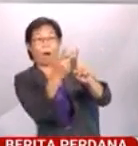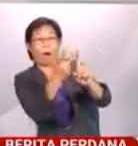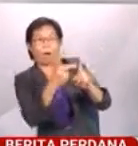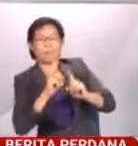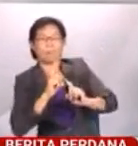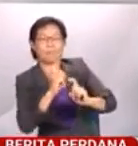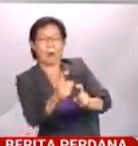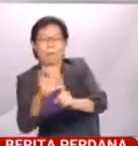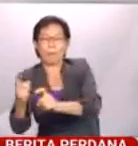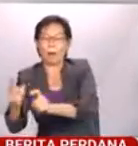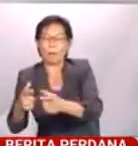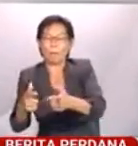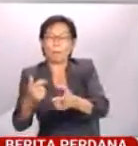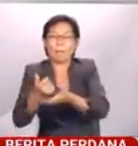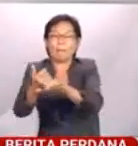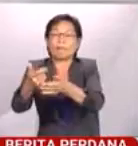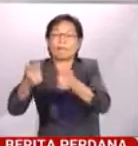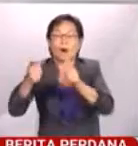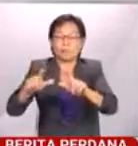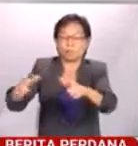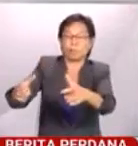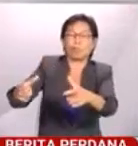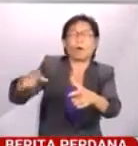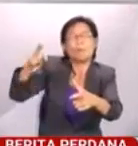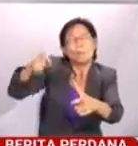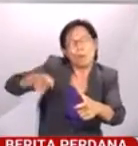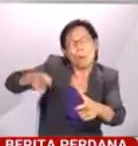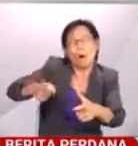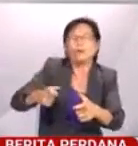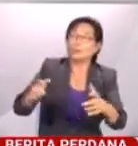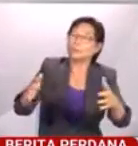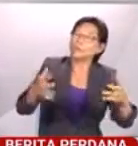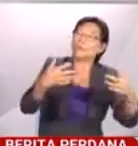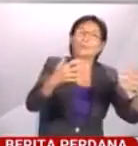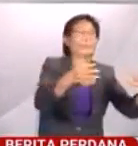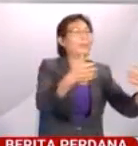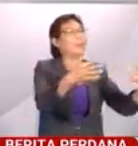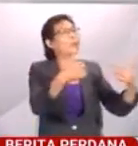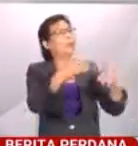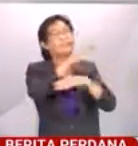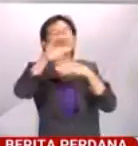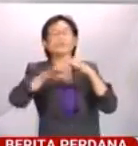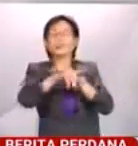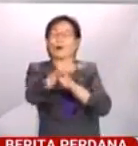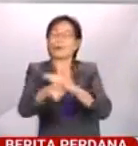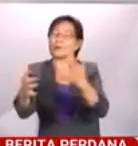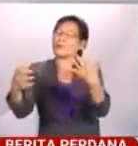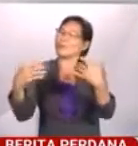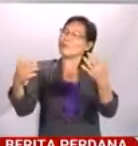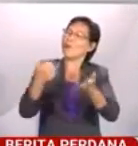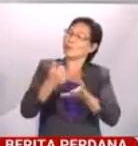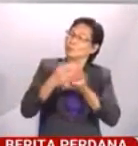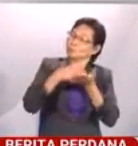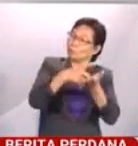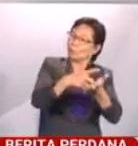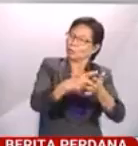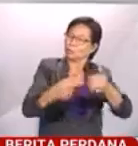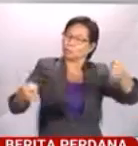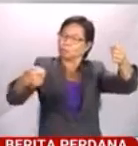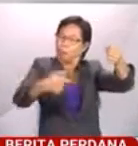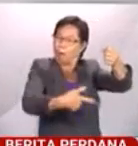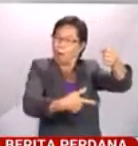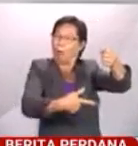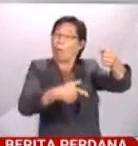pemberian bantuan segera kepada golongan yang memerlukan mengalu-alukan sumbangan dari semua pihak. Sumbangan ke tabung itu